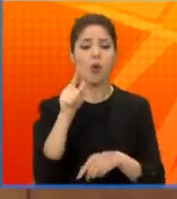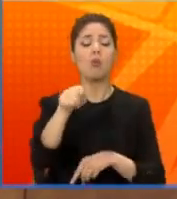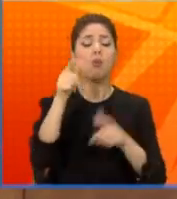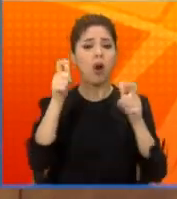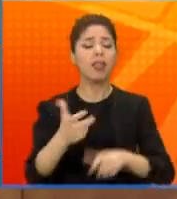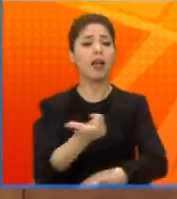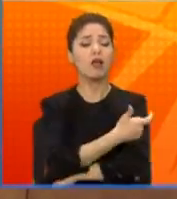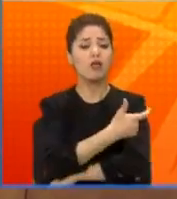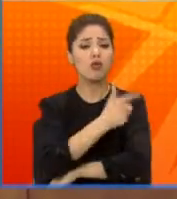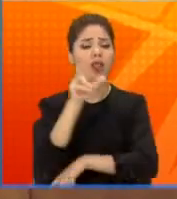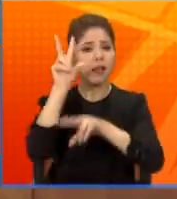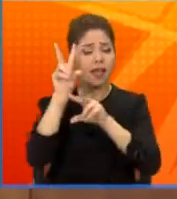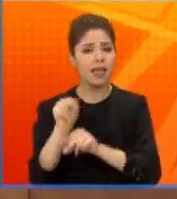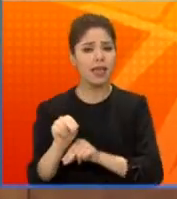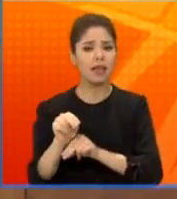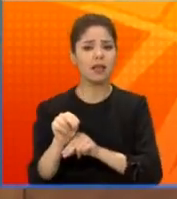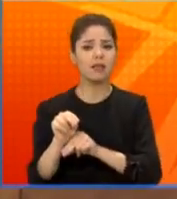dedi, yatan dedi,